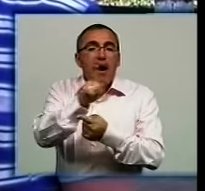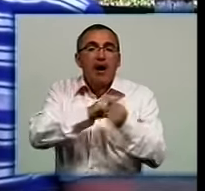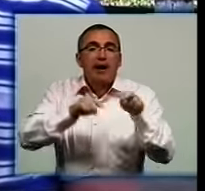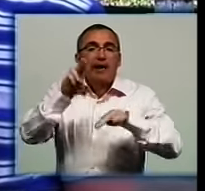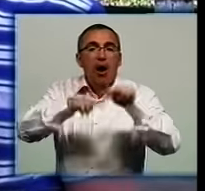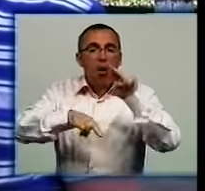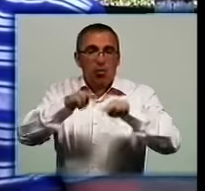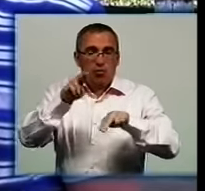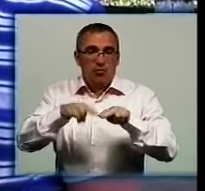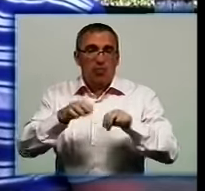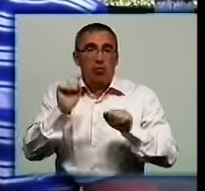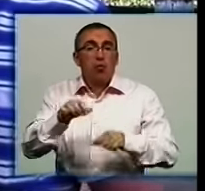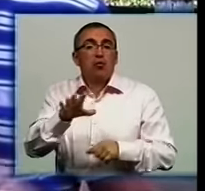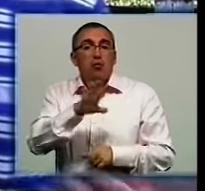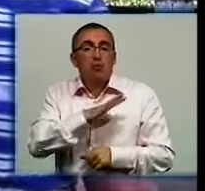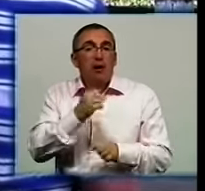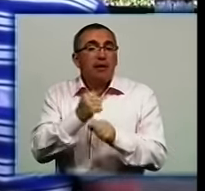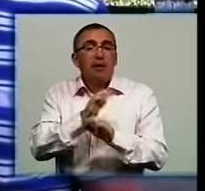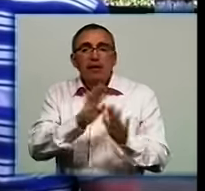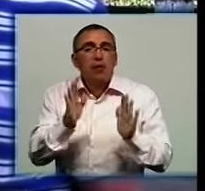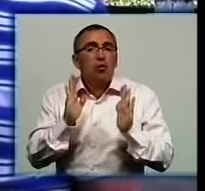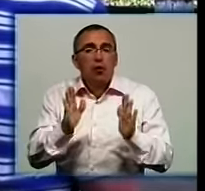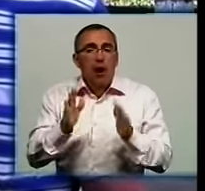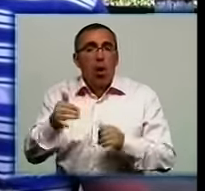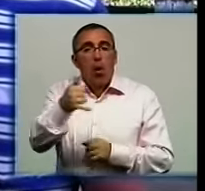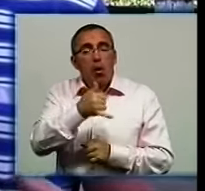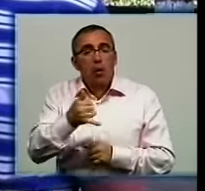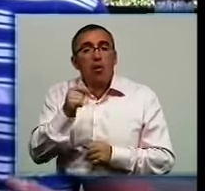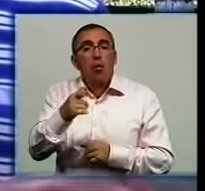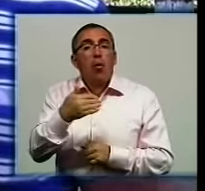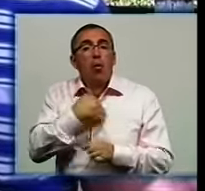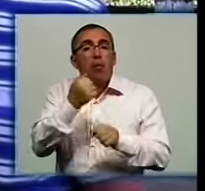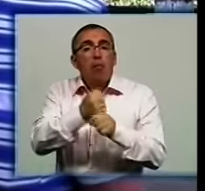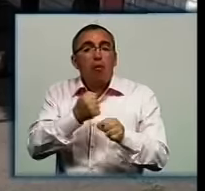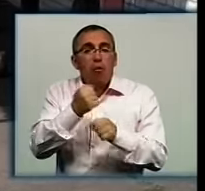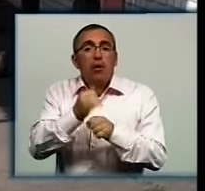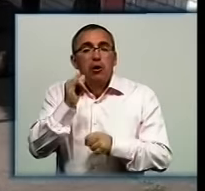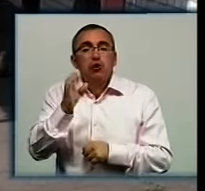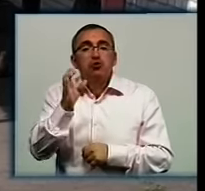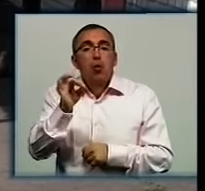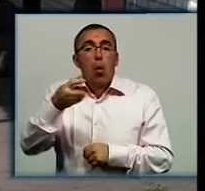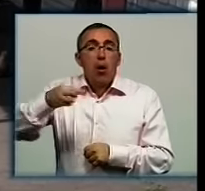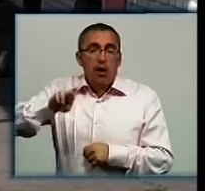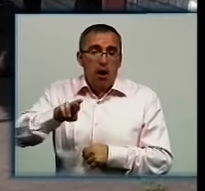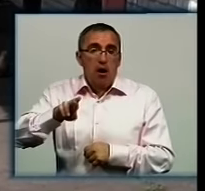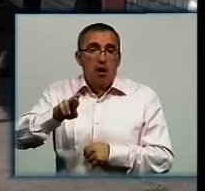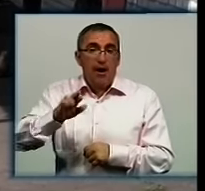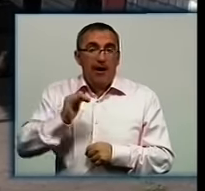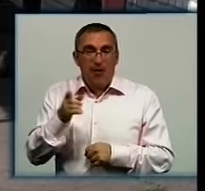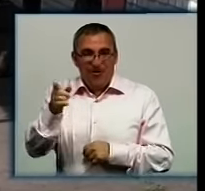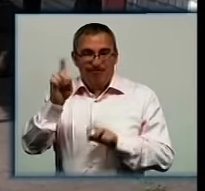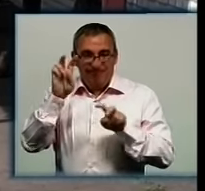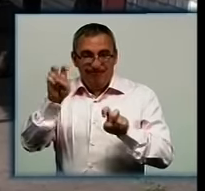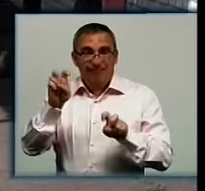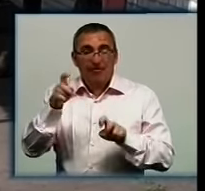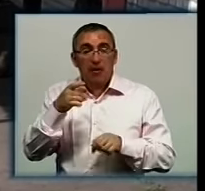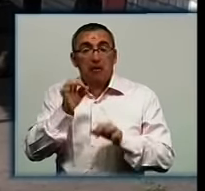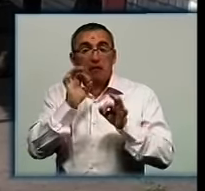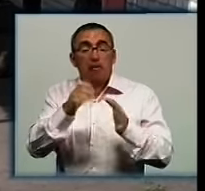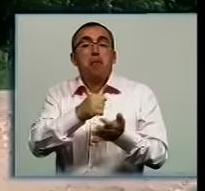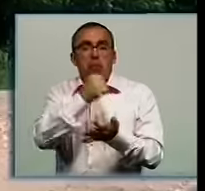його, щоб можна було робити не тільки олію, а вони хотіли переробляти ще і сою. Гендиректор агрофірми «Розкішне» підтвердив ці слова